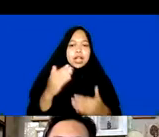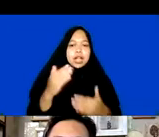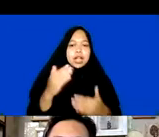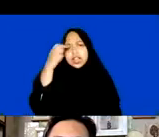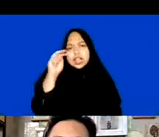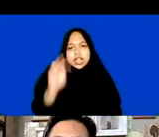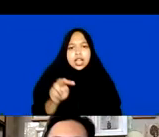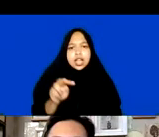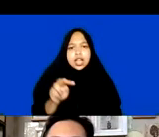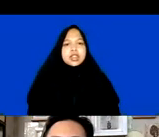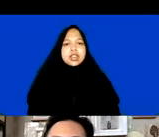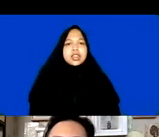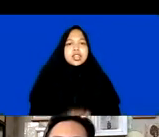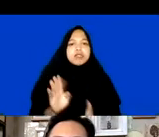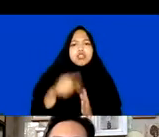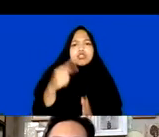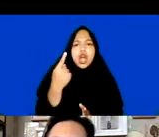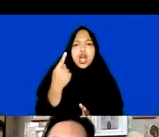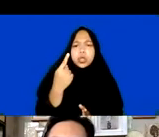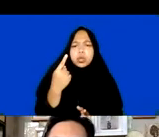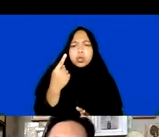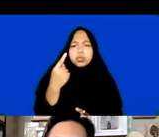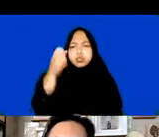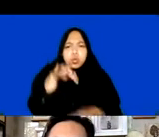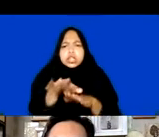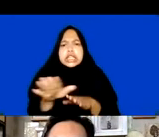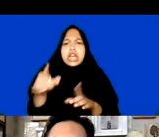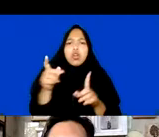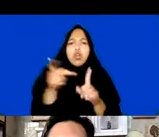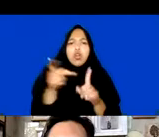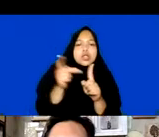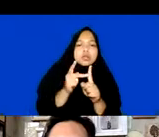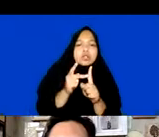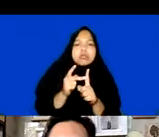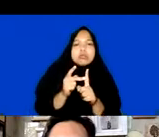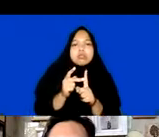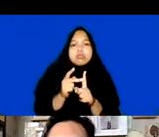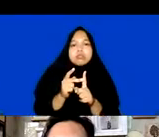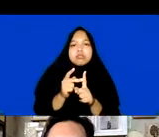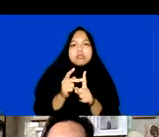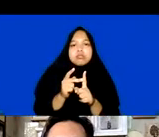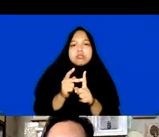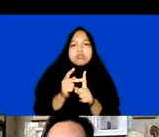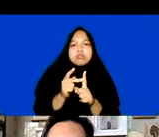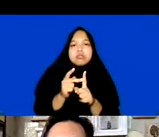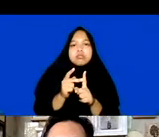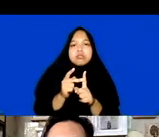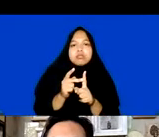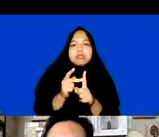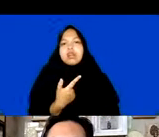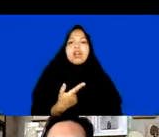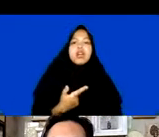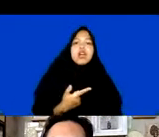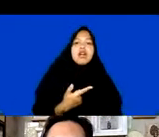melihat di salah satu postingan yang ada di Hospit nih Mas Kirei ya. Pernah diterbitkan di magazine